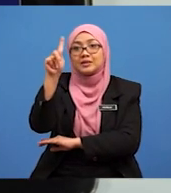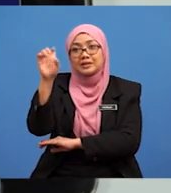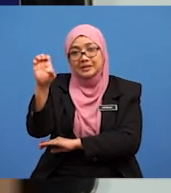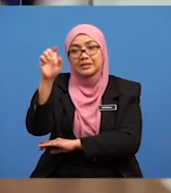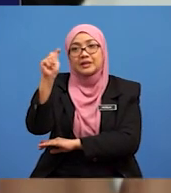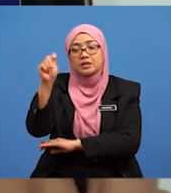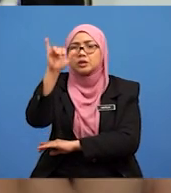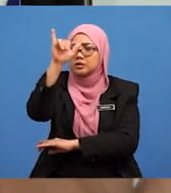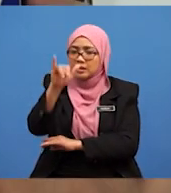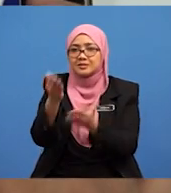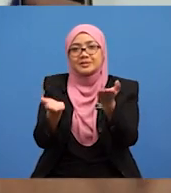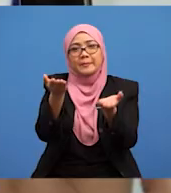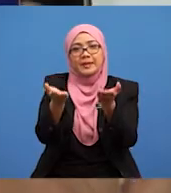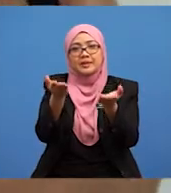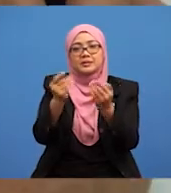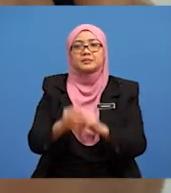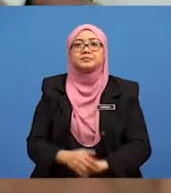oktet yang stabil.